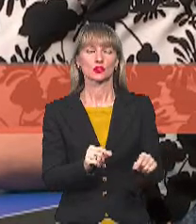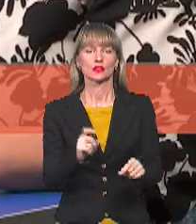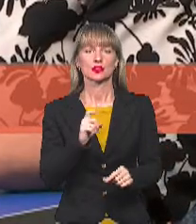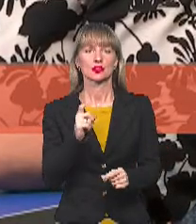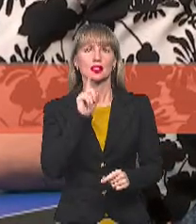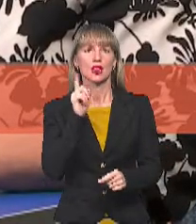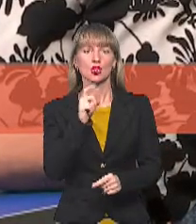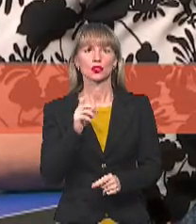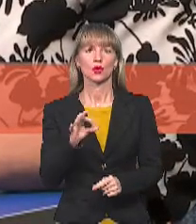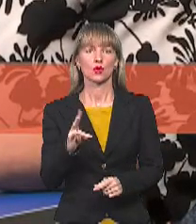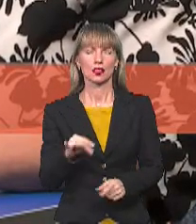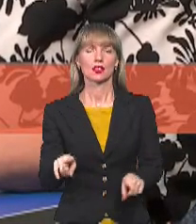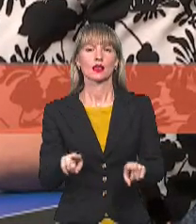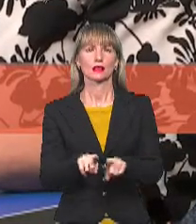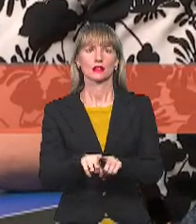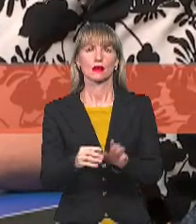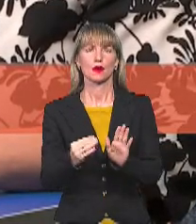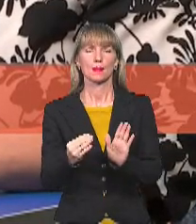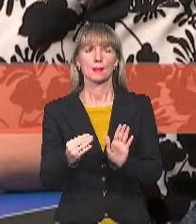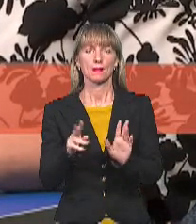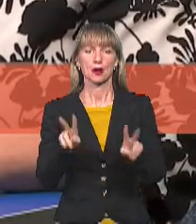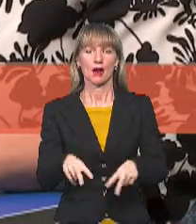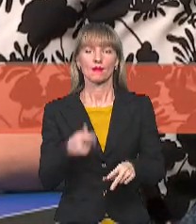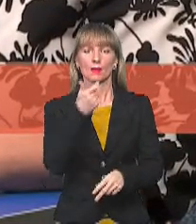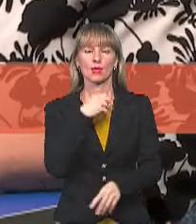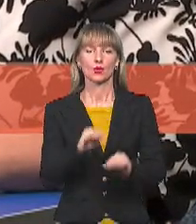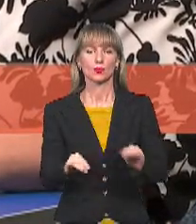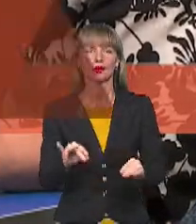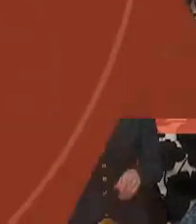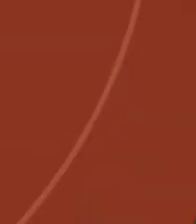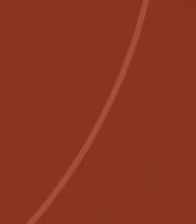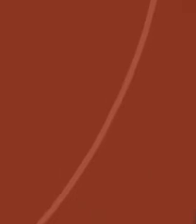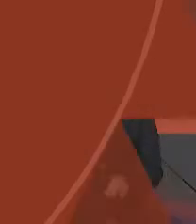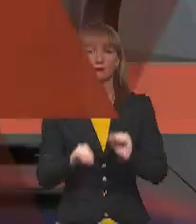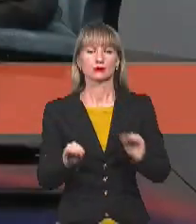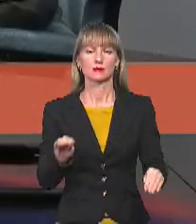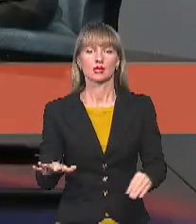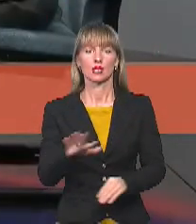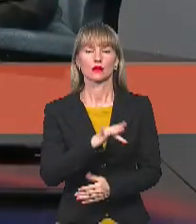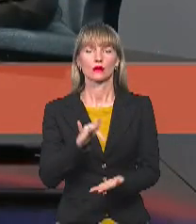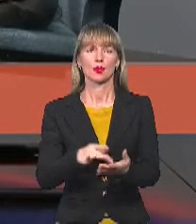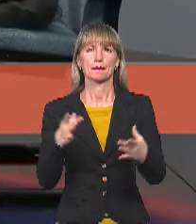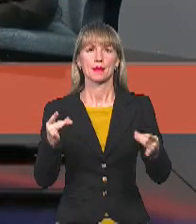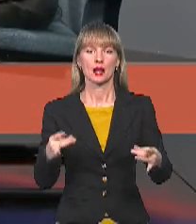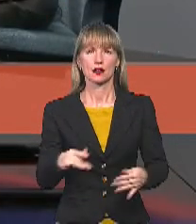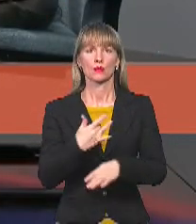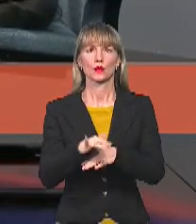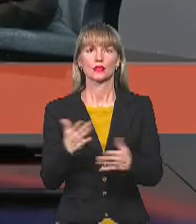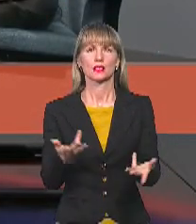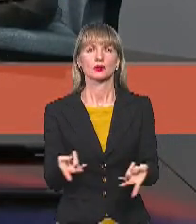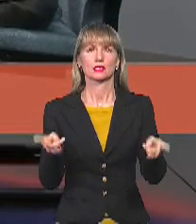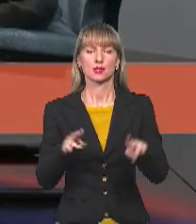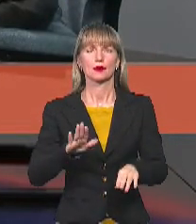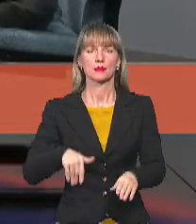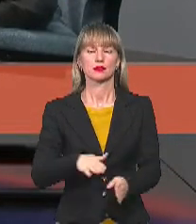зеленої зони. Це також є пункти правил благоустрою, а також захарашення території міста пакетами, сміттям, яке залишається